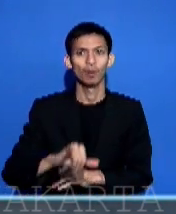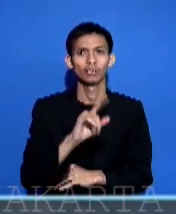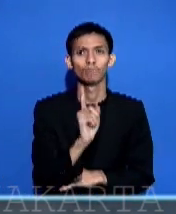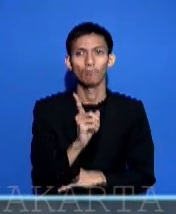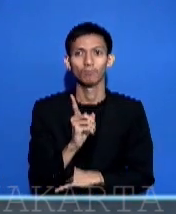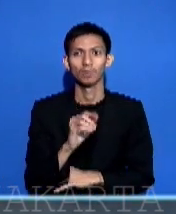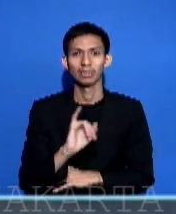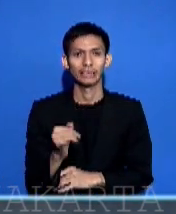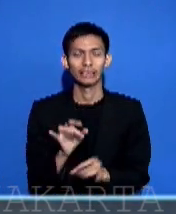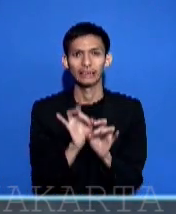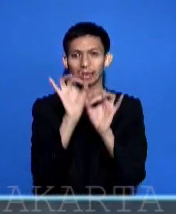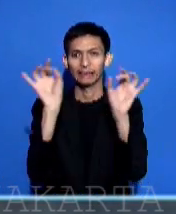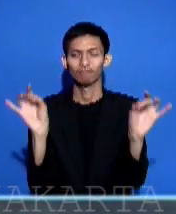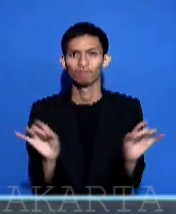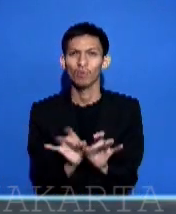pun beda-beda.